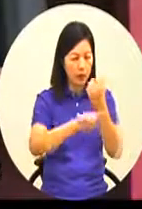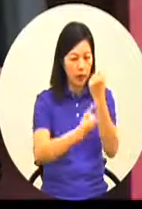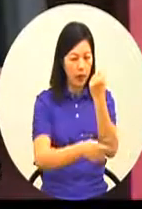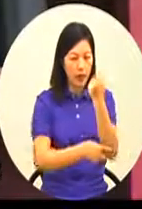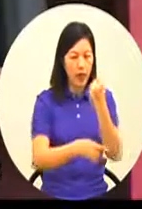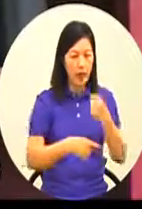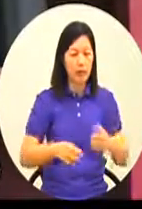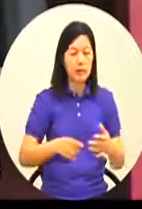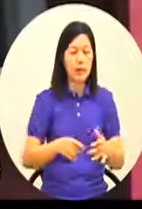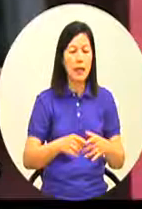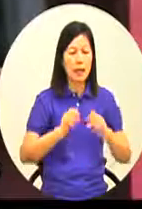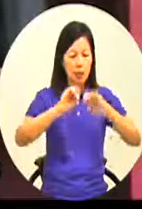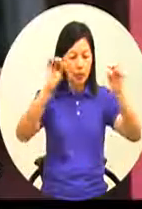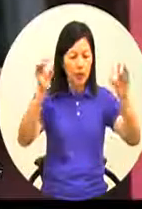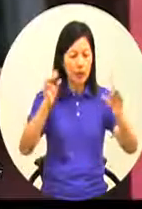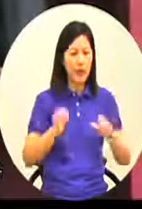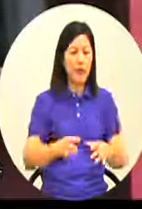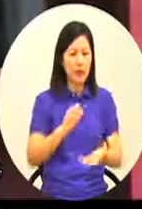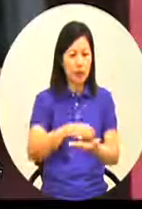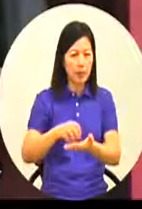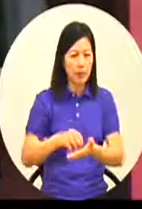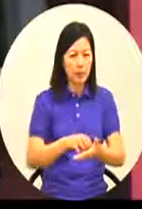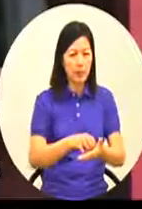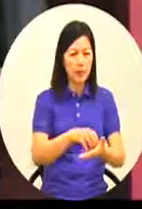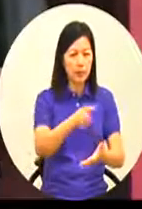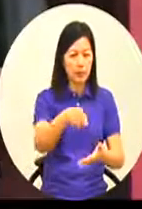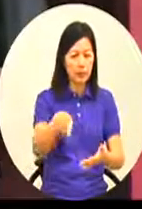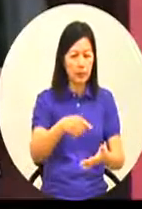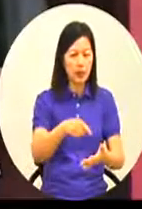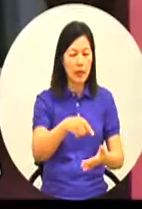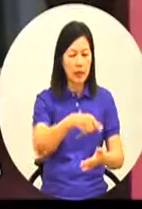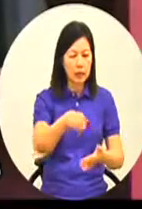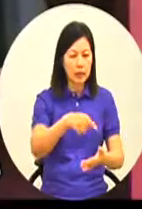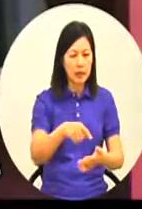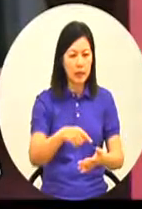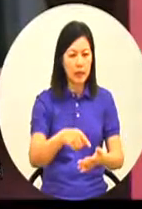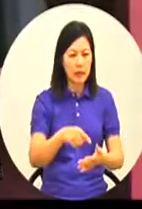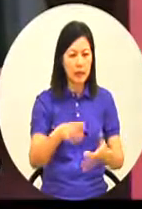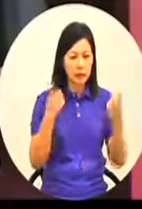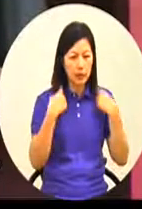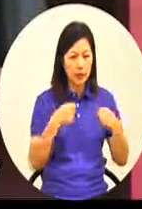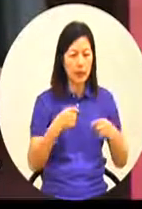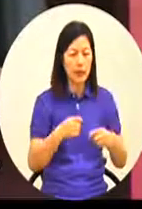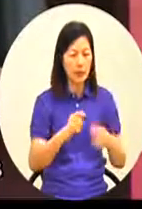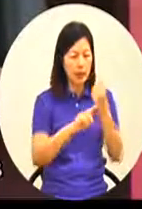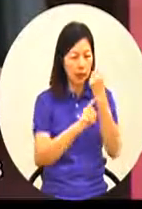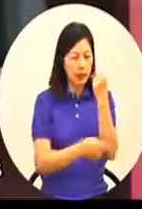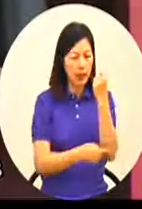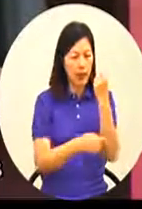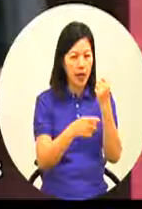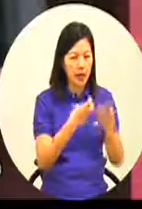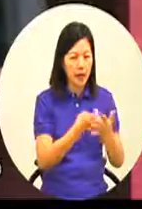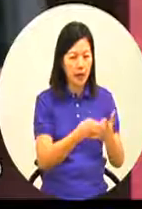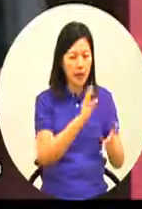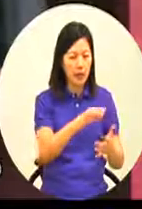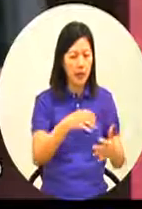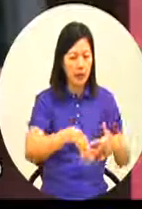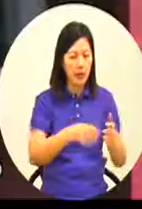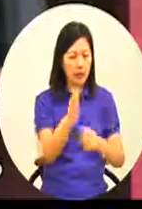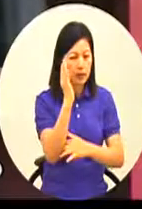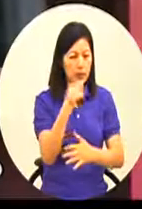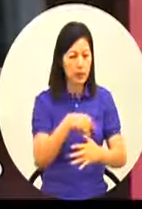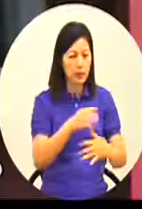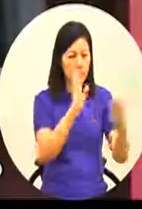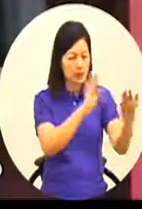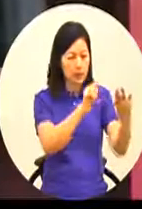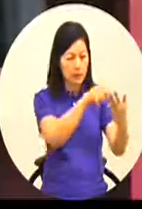立广告管理办法，相较之下，相较我们的母法非常的严苛，比如说内政部会规定正面式招牌不